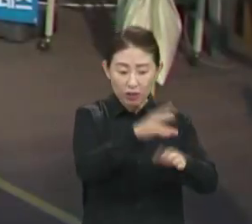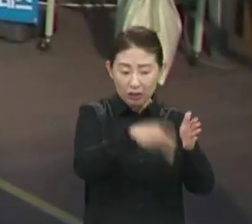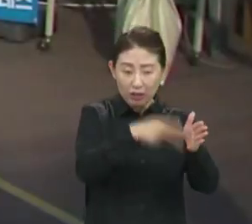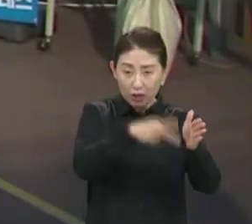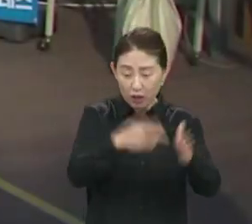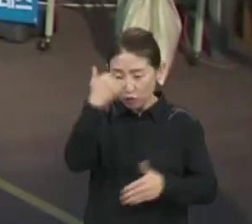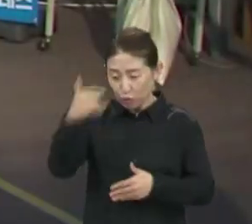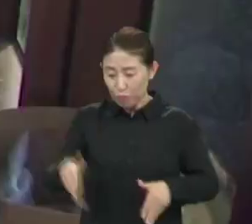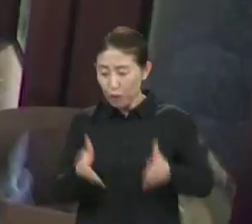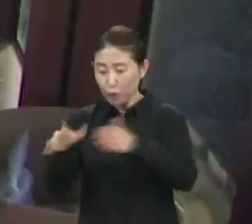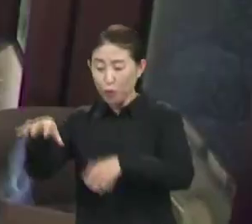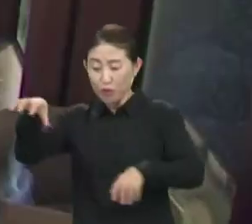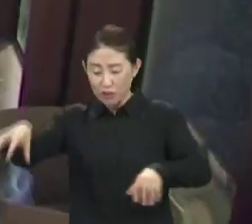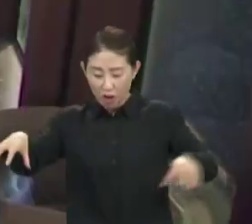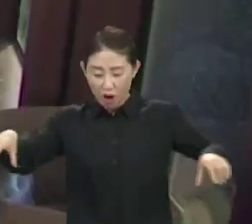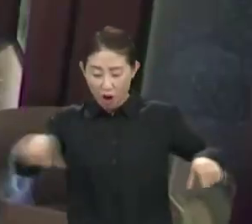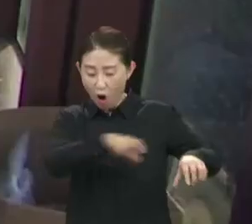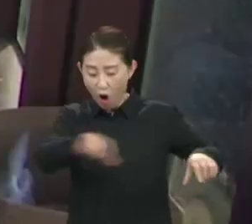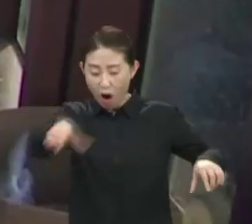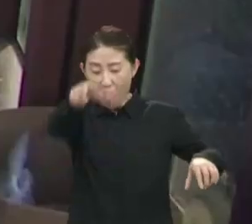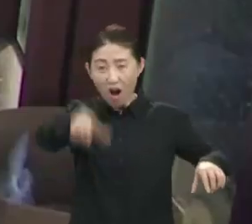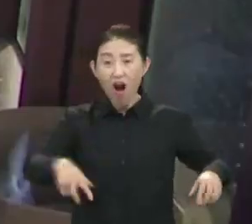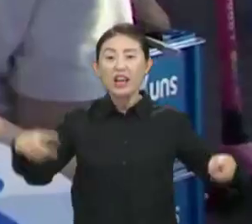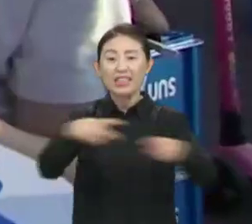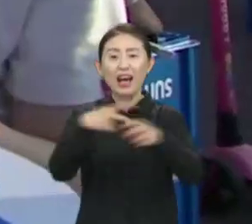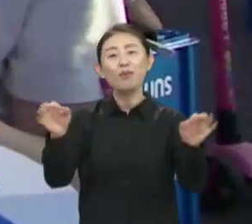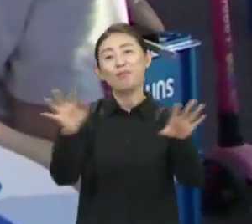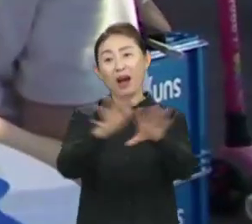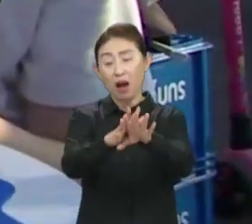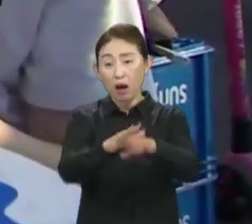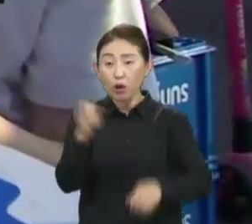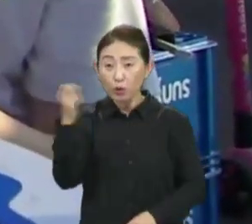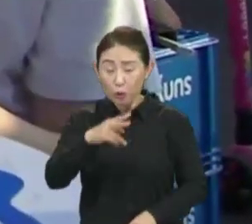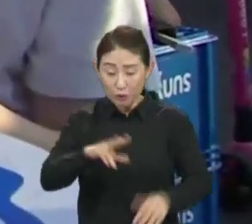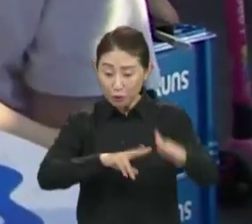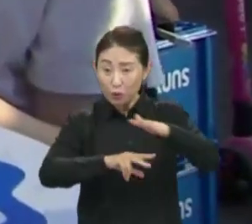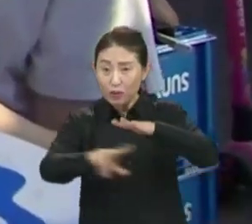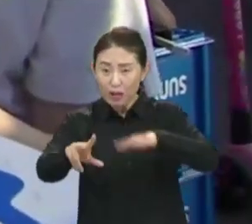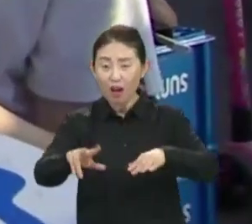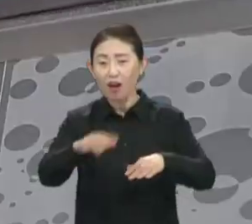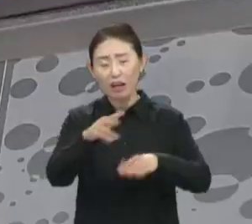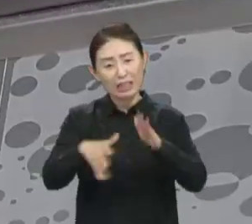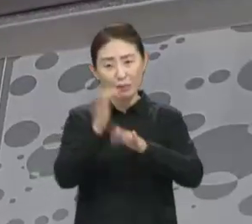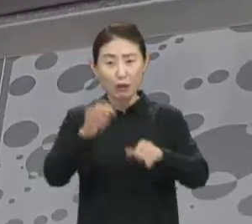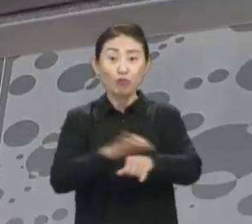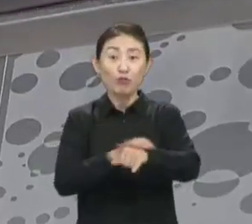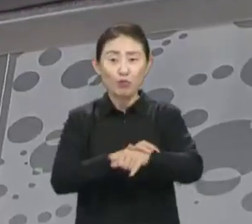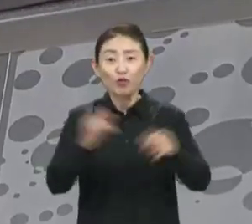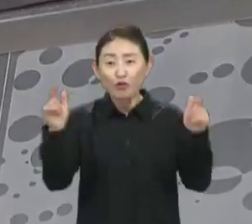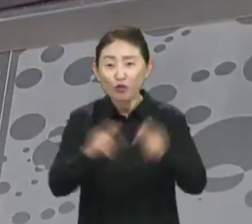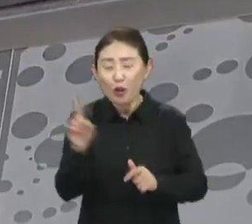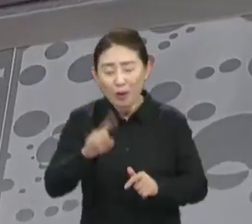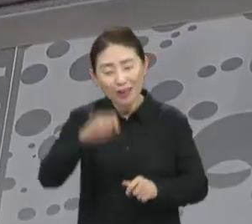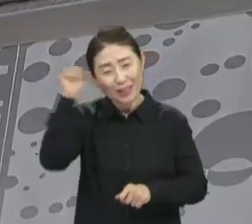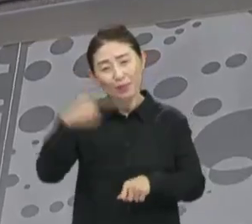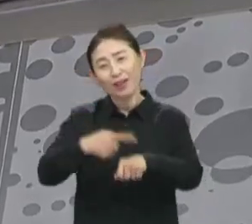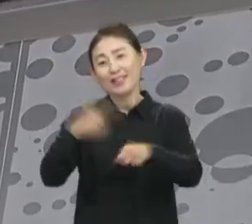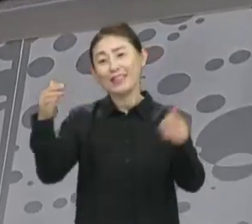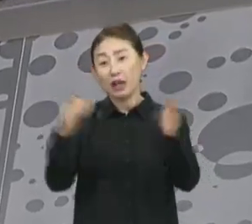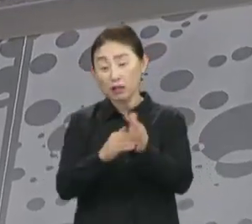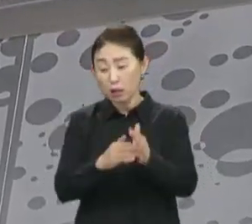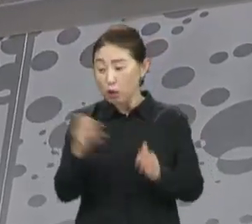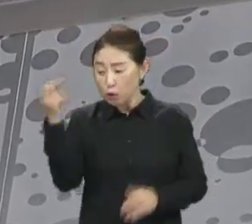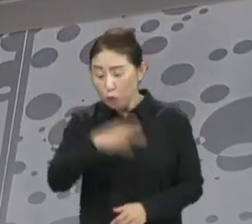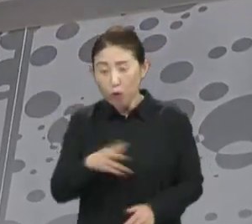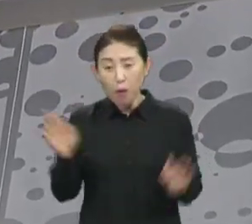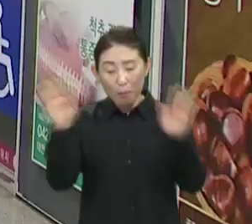원도심 상권은 차 없는 거리로 운영되고 대전 도시철도 1호선은 새벽 1시까지 연장 증편 운행되며 심야시간 택시